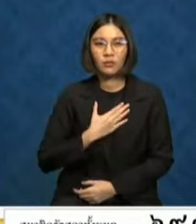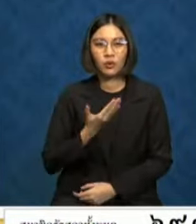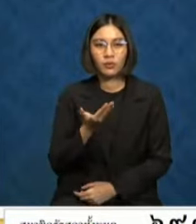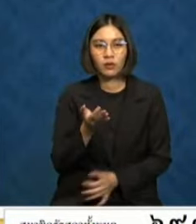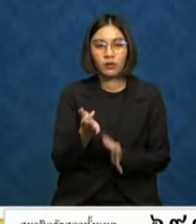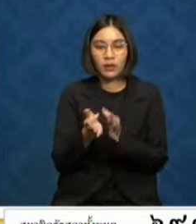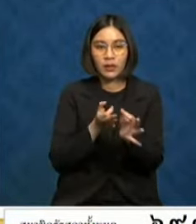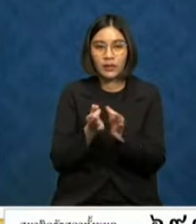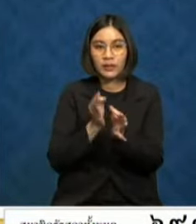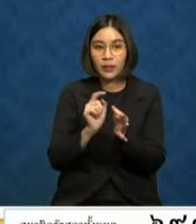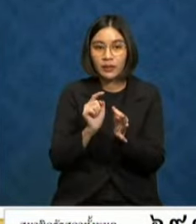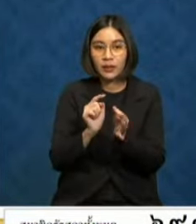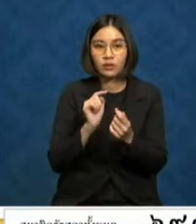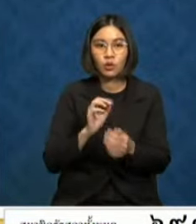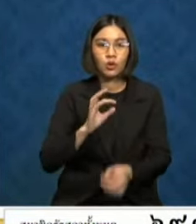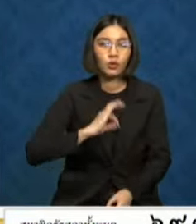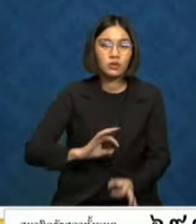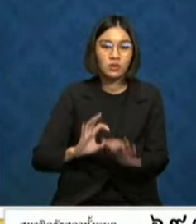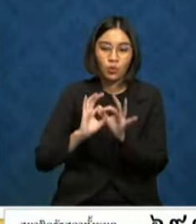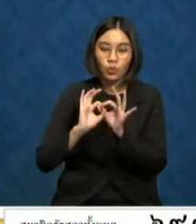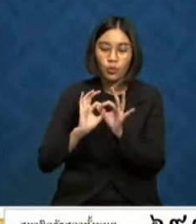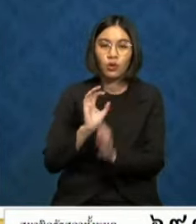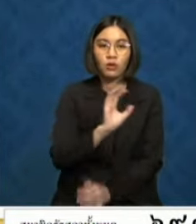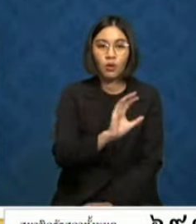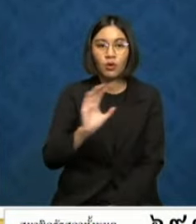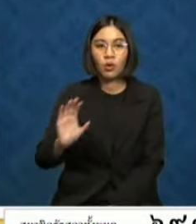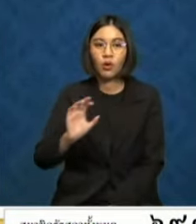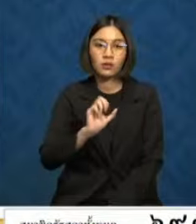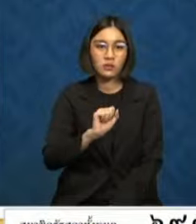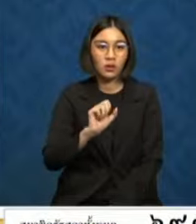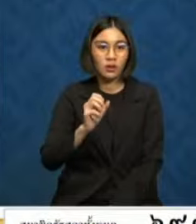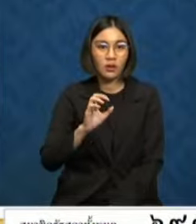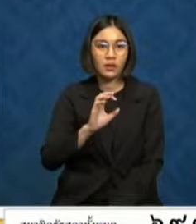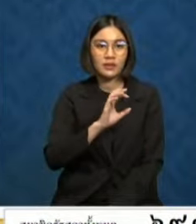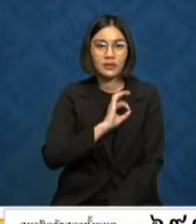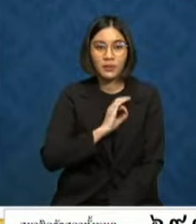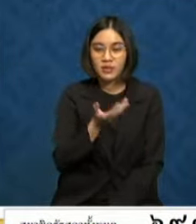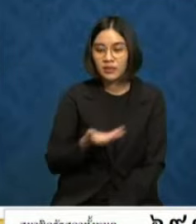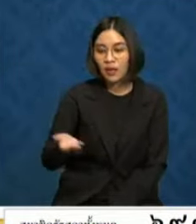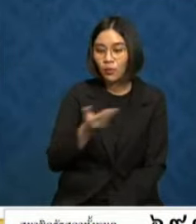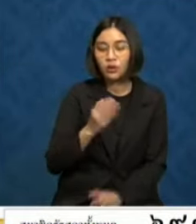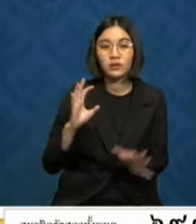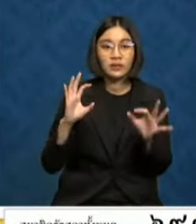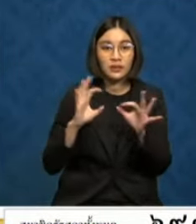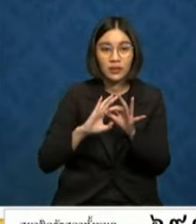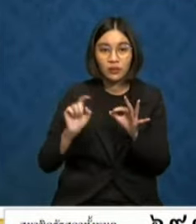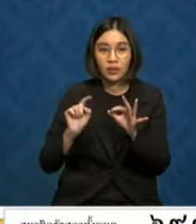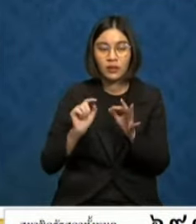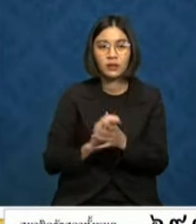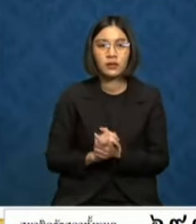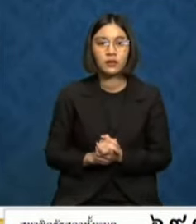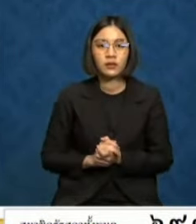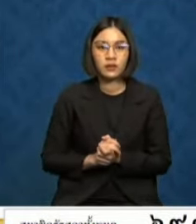ญาตเรียนว่าที่ความห่วงกังวลของท่านสมาชิกสภาผู้ทรงเกียรติหลายท่านที่เกี่ยวข้องกับ